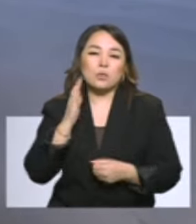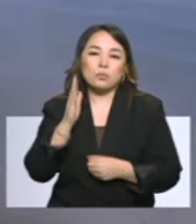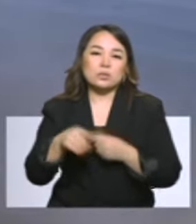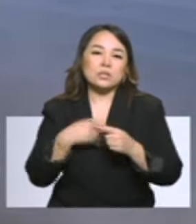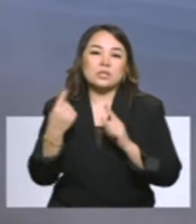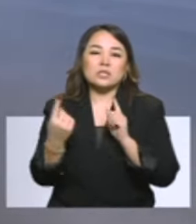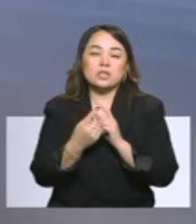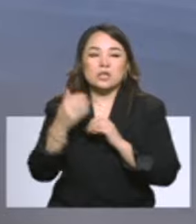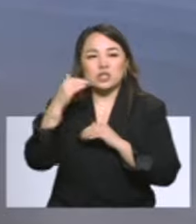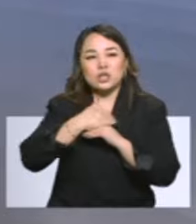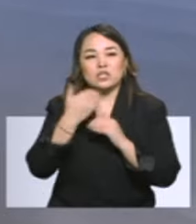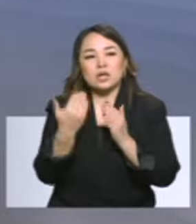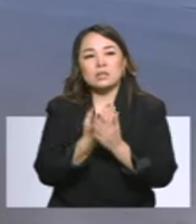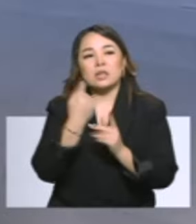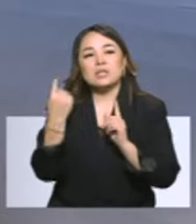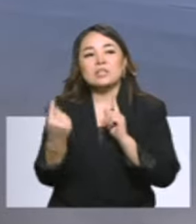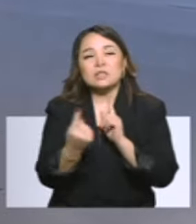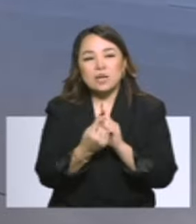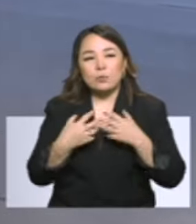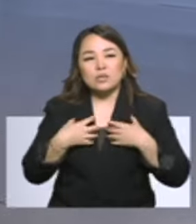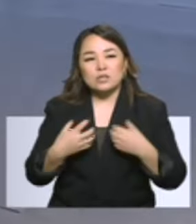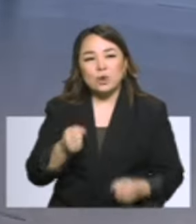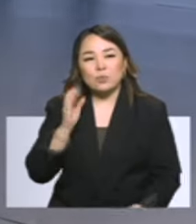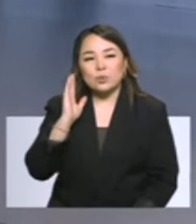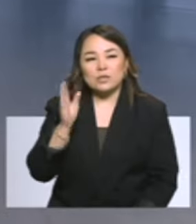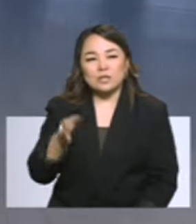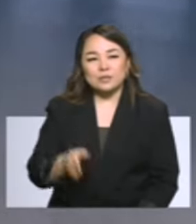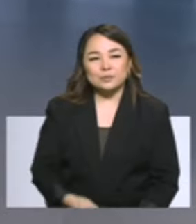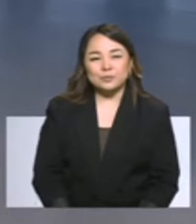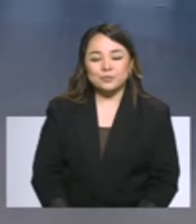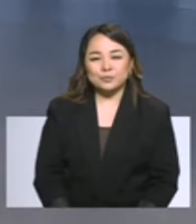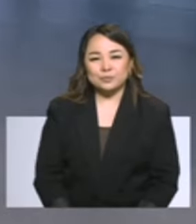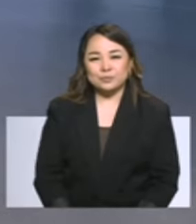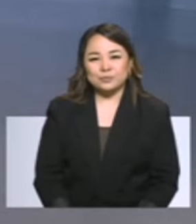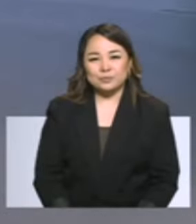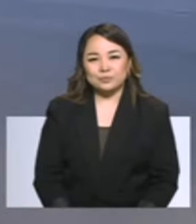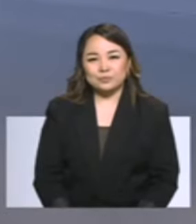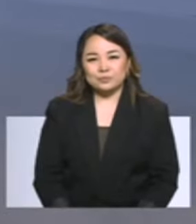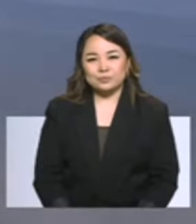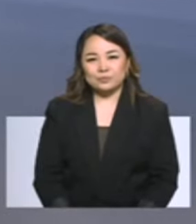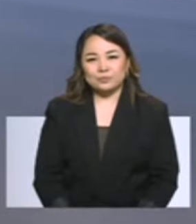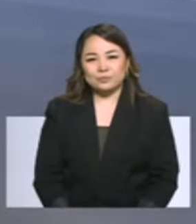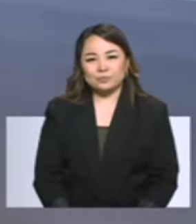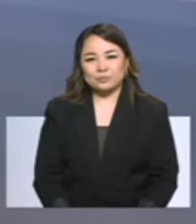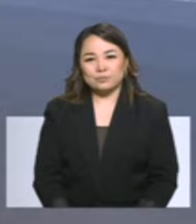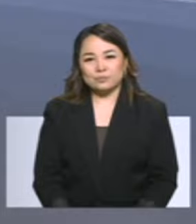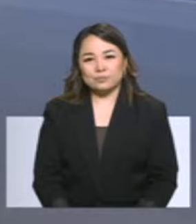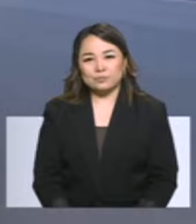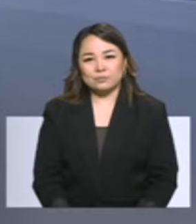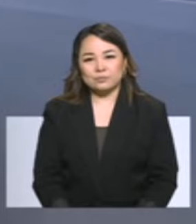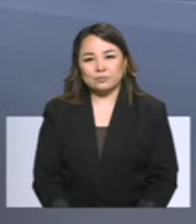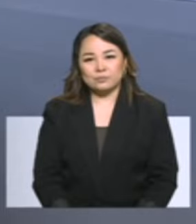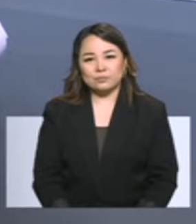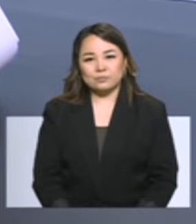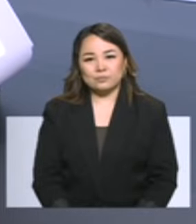болатын. Ақпараттың қорытынды шығарылымы сағат 20:00-де. Алда ауа райы мәліметі эфирде. Амандықпен жүздескенше.